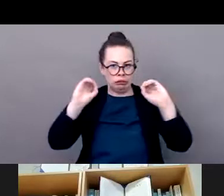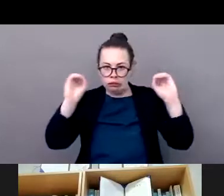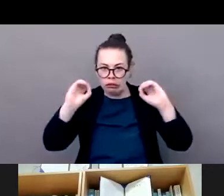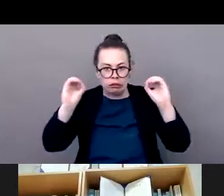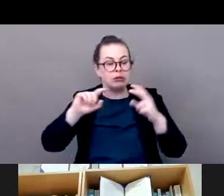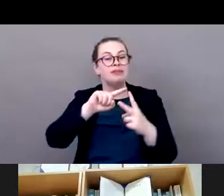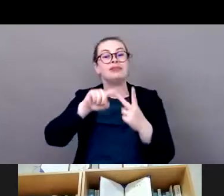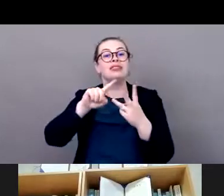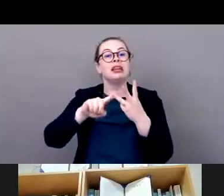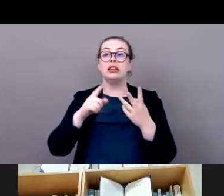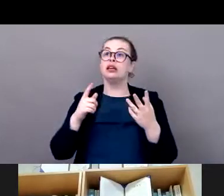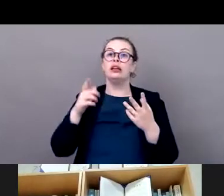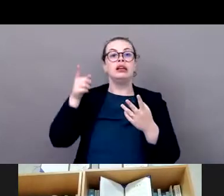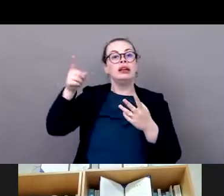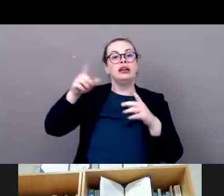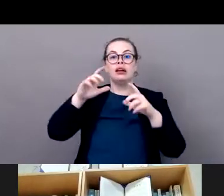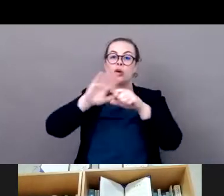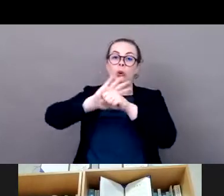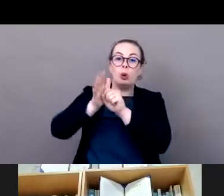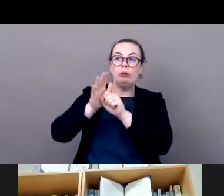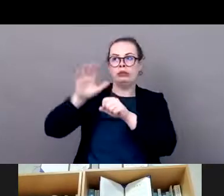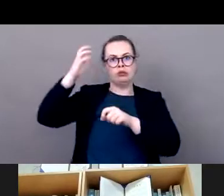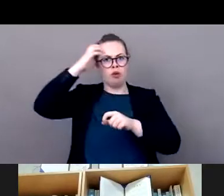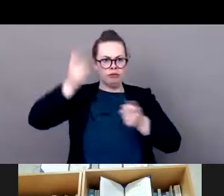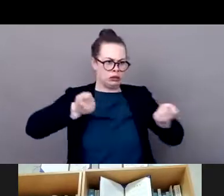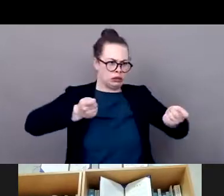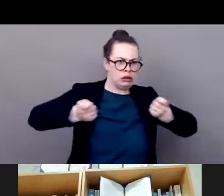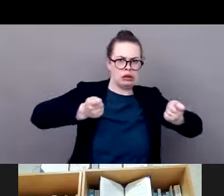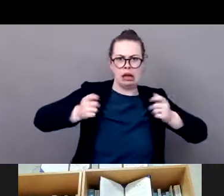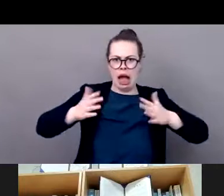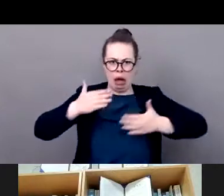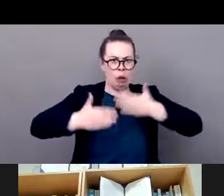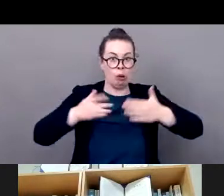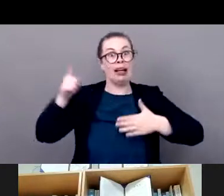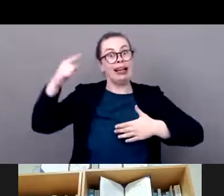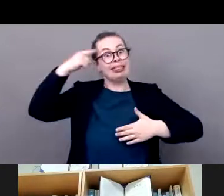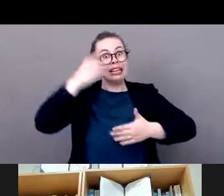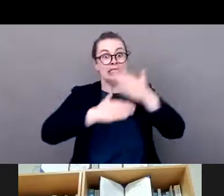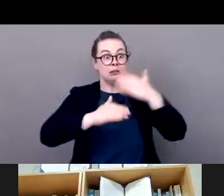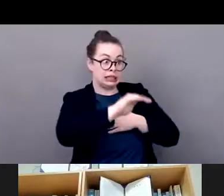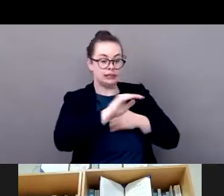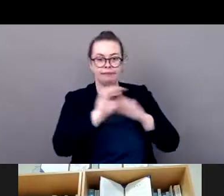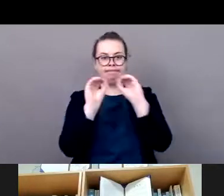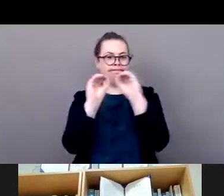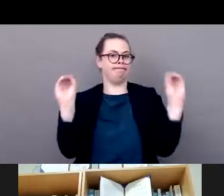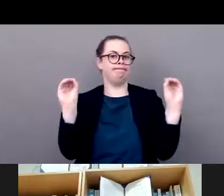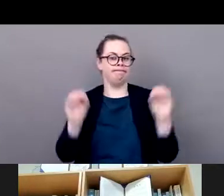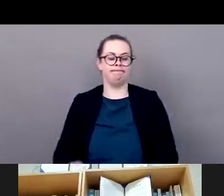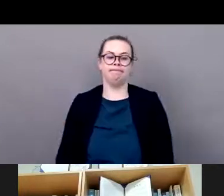l'emploi, ainsi qu'un manque d'inclusion, d'efforts d'inclusion des personnes en situation de